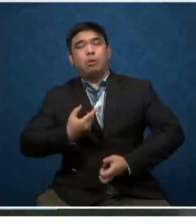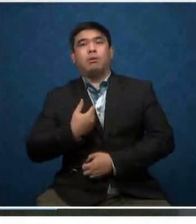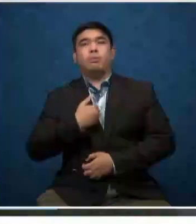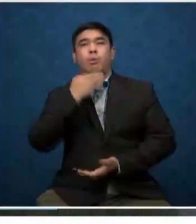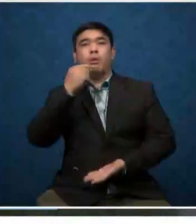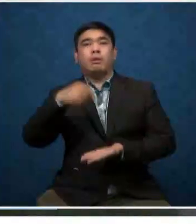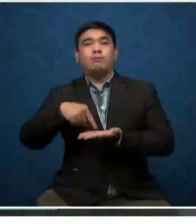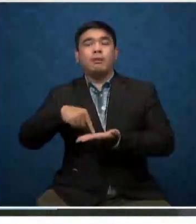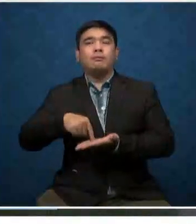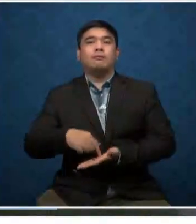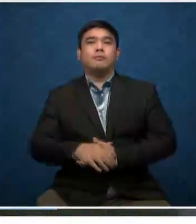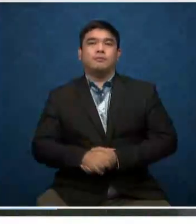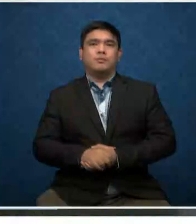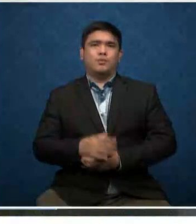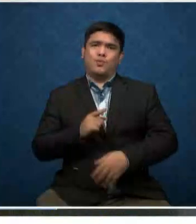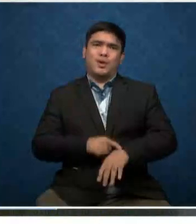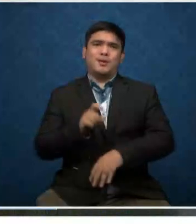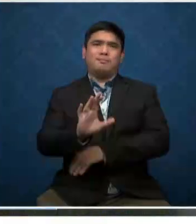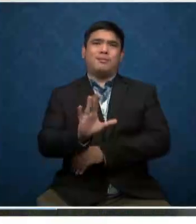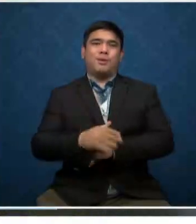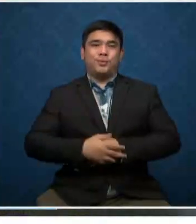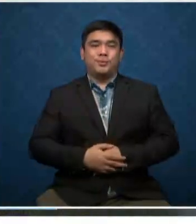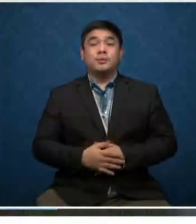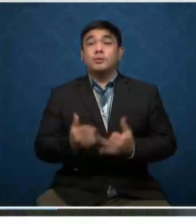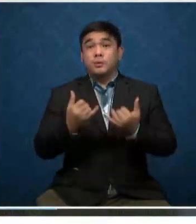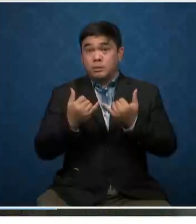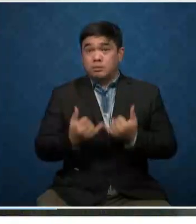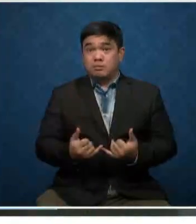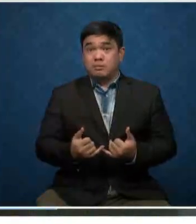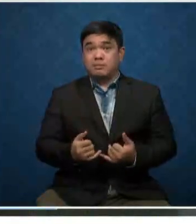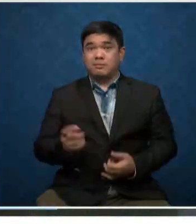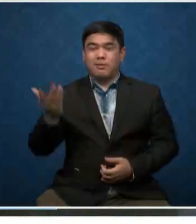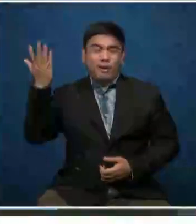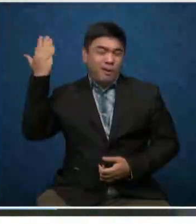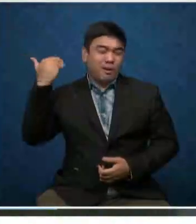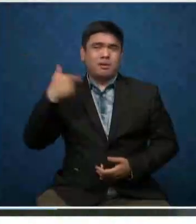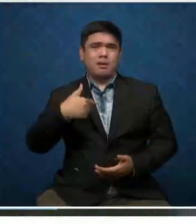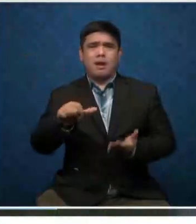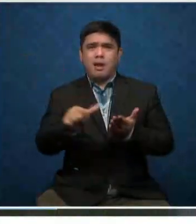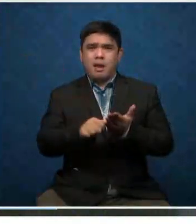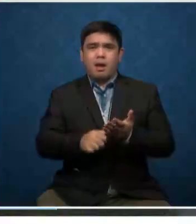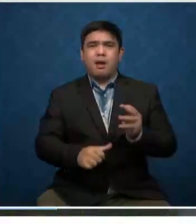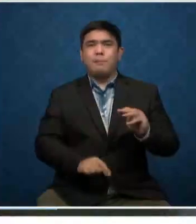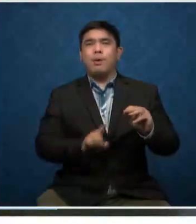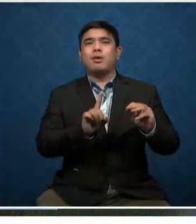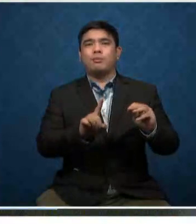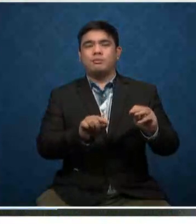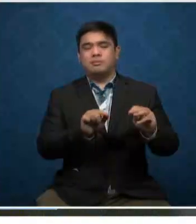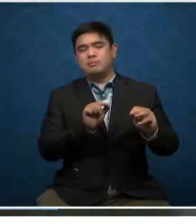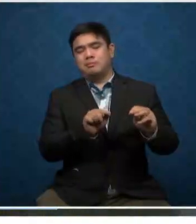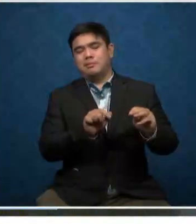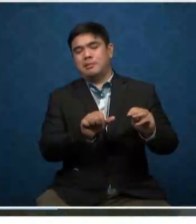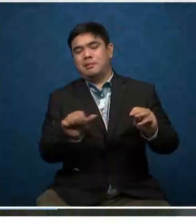ทำให้สภาแห่งนี้เสียเวลานะครับแต่ว่ามันก็เคยมีการแก้ไขมาตราเดียวนะครับ